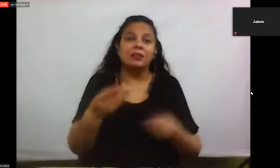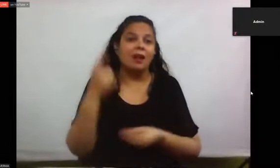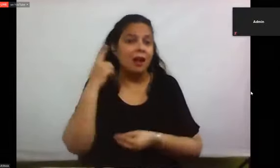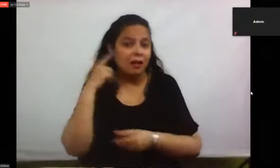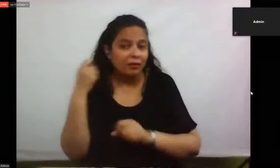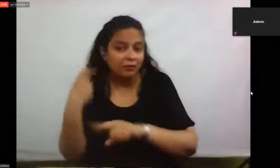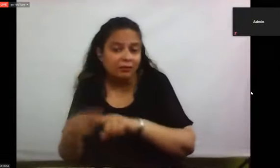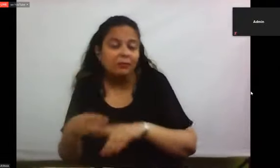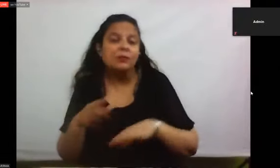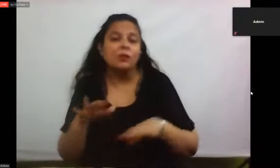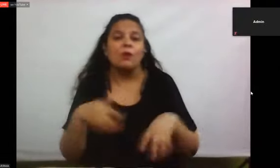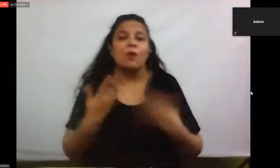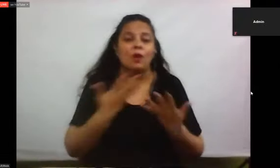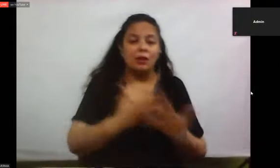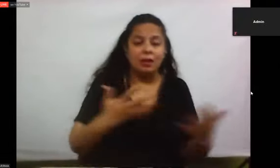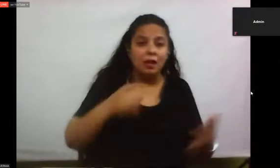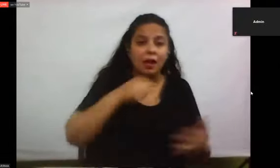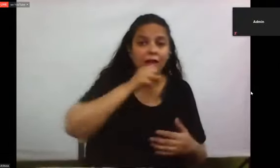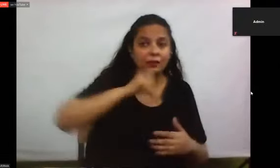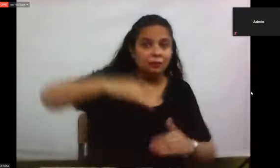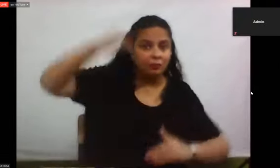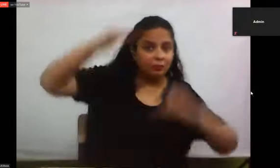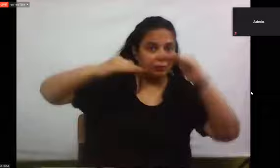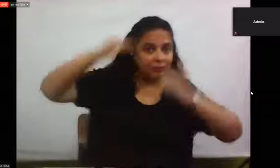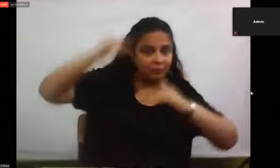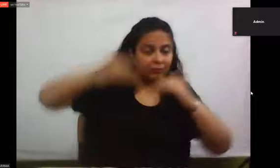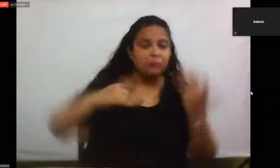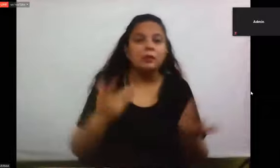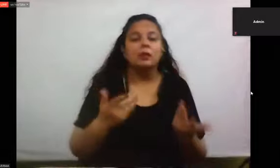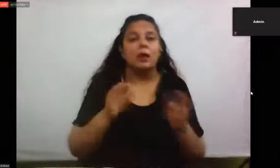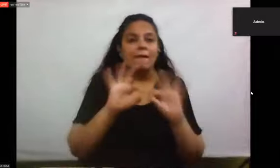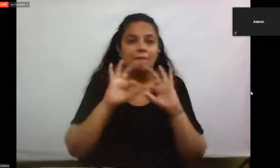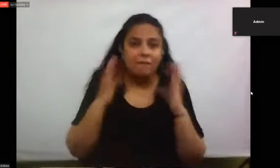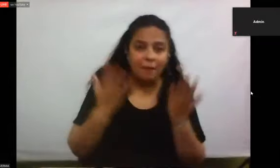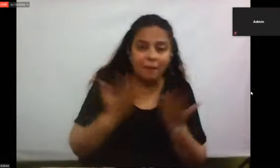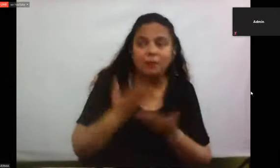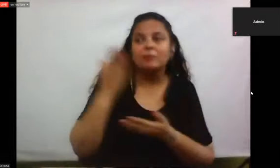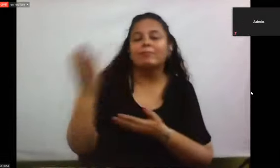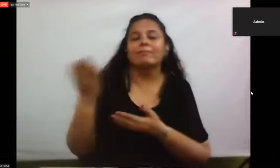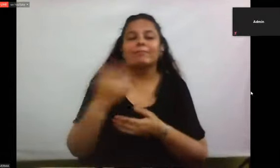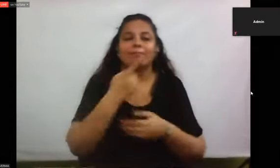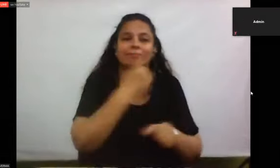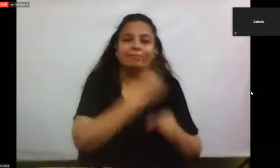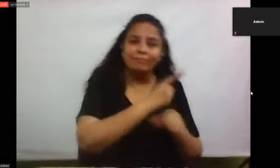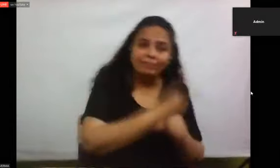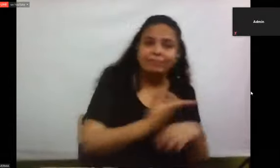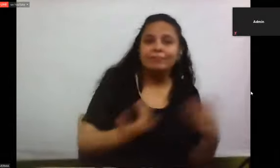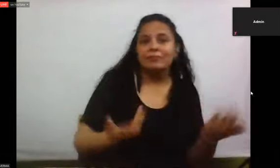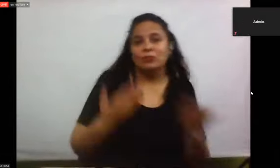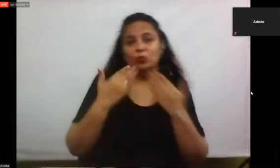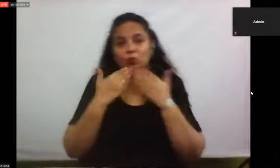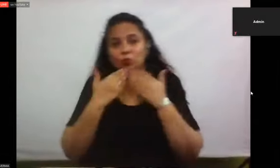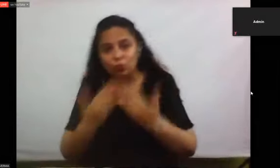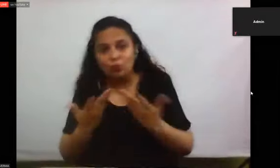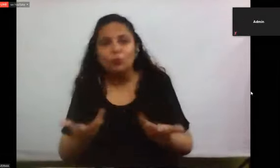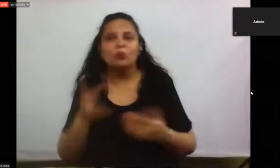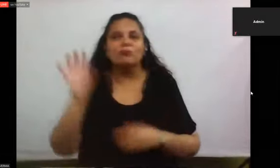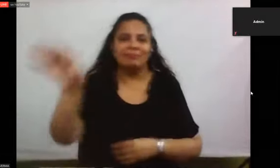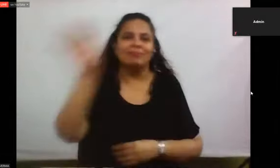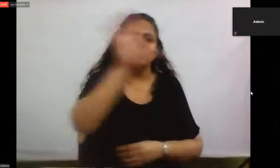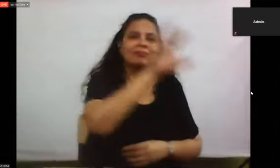करेगा, स्पेशल एजुकेटर्स पे डिपेंड करेगा, फैमिली पे डिपेंड करेगा. वी हैव टू डिस्कवर फॉर